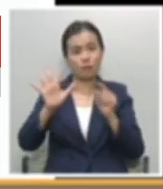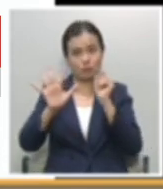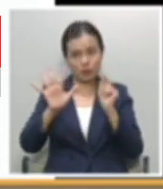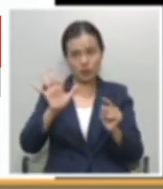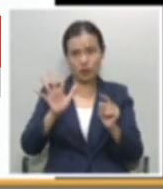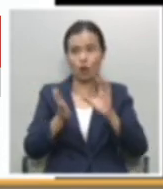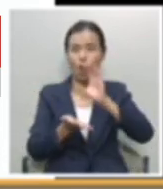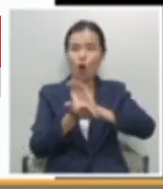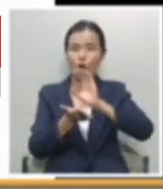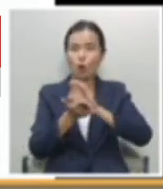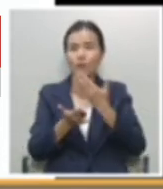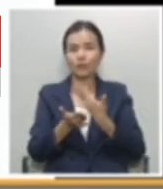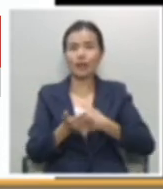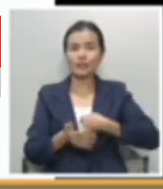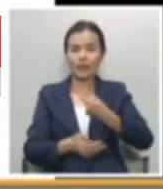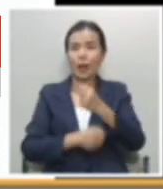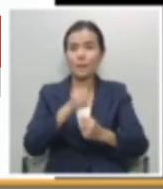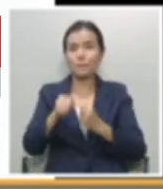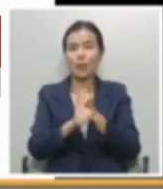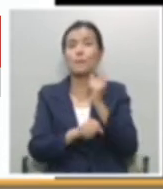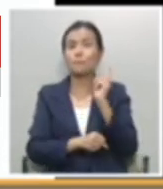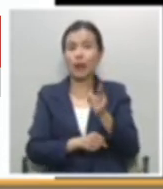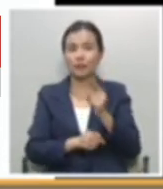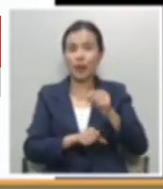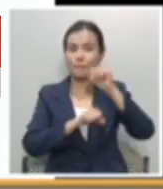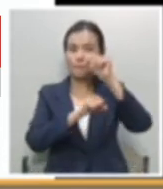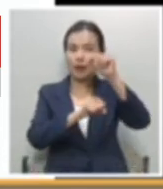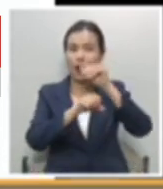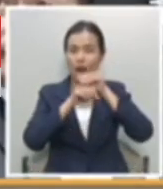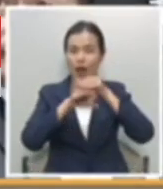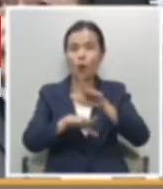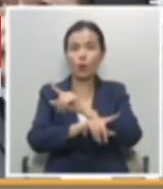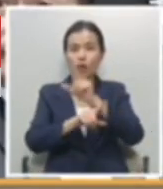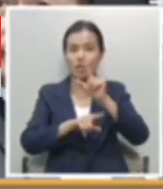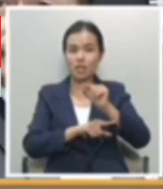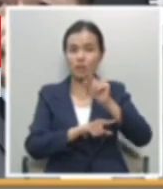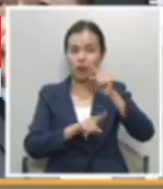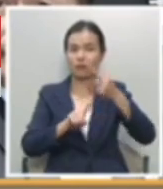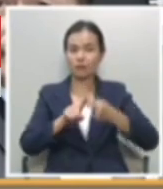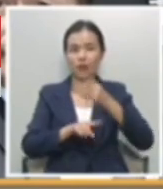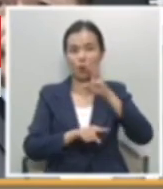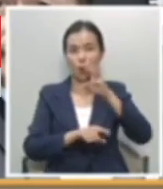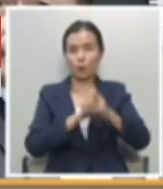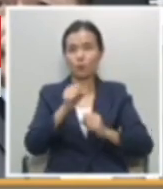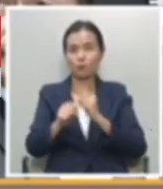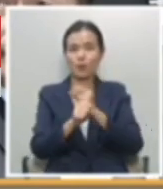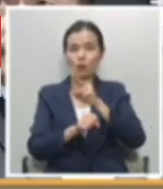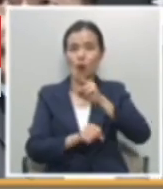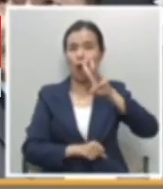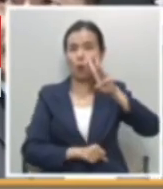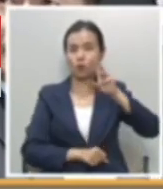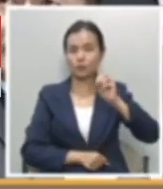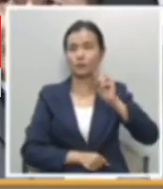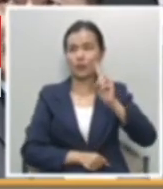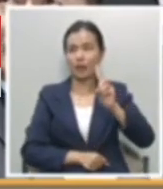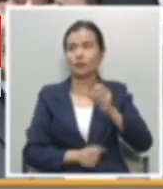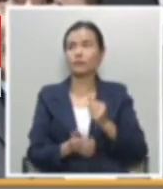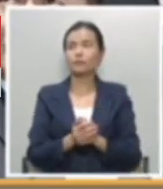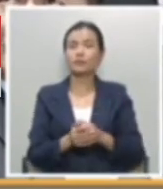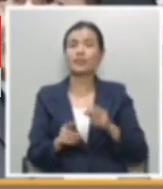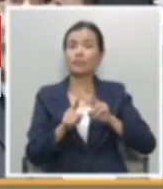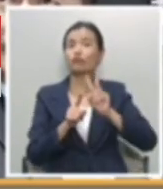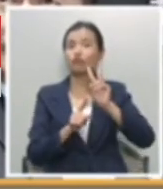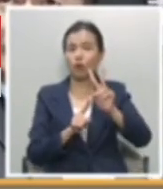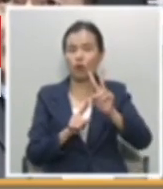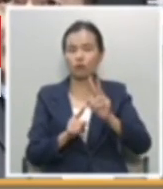ของงบประมาณรายจ่ายประจำปีนั่นคือประกาศวันที่21มิถุนายน2561ประกาศฉบับที่2